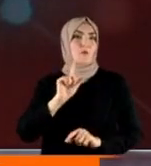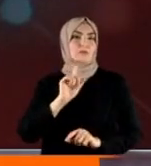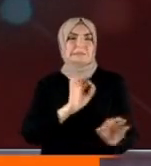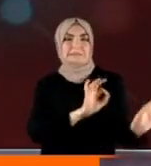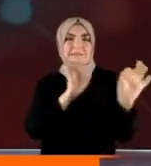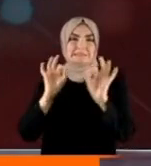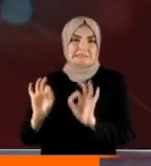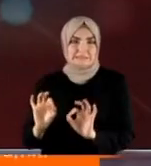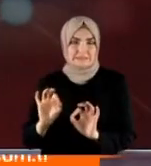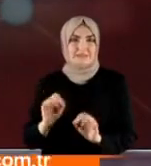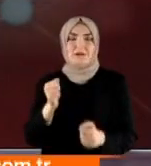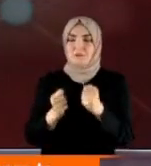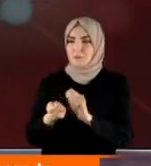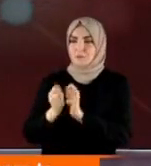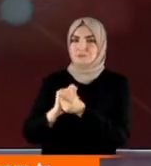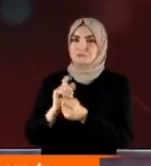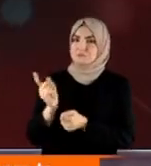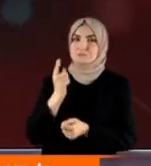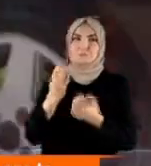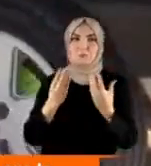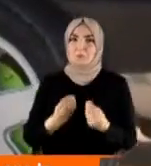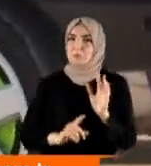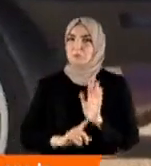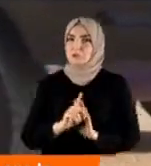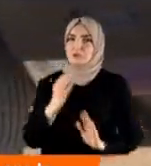yeni bir hava katmayı başardı.